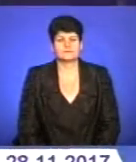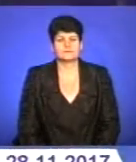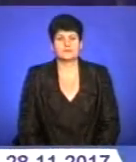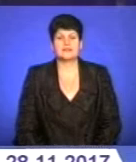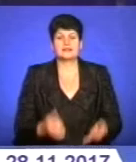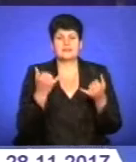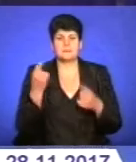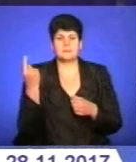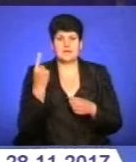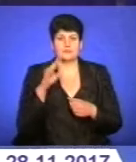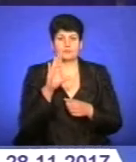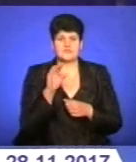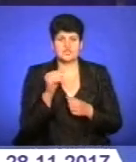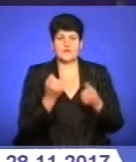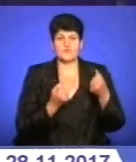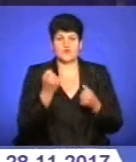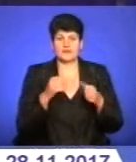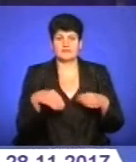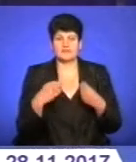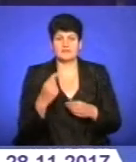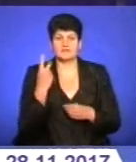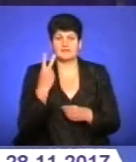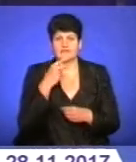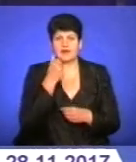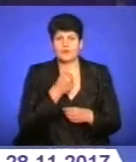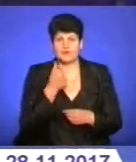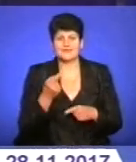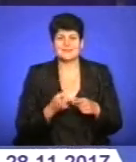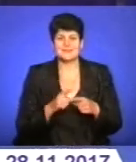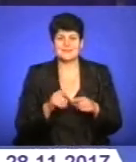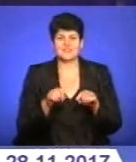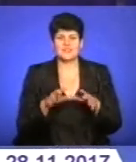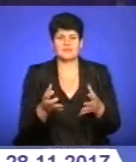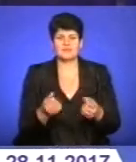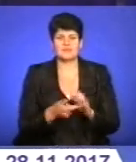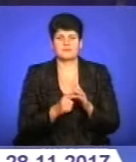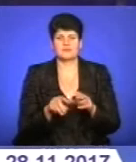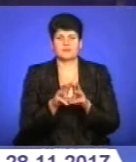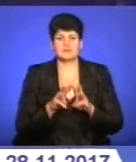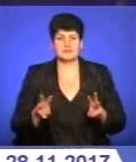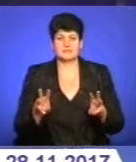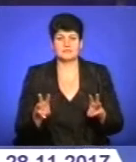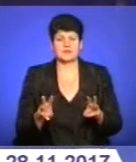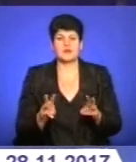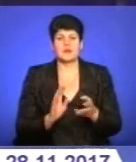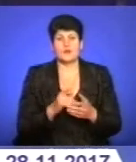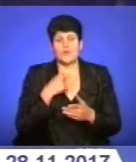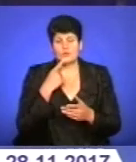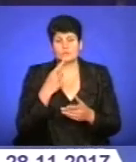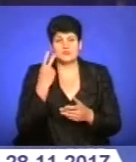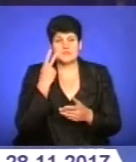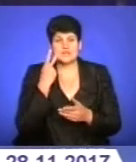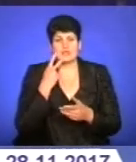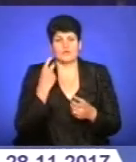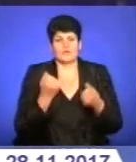Відтепер перше посвідчення водія видаватимуть лише на 2 роки. Таке рішення прийняли в Кабміні. У прес-службі МВС повідомляють, що постійні